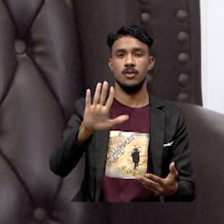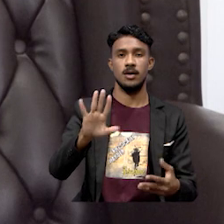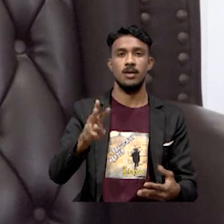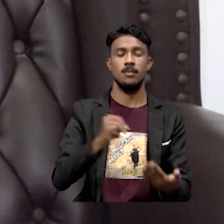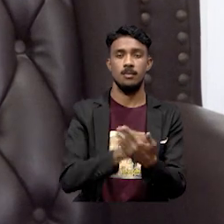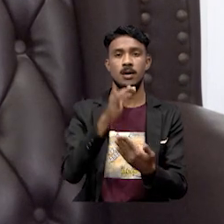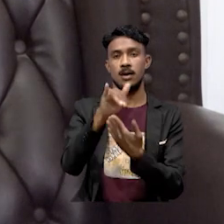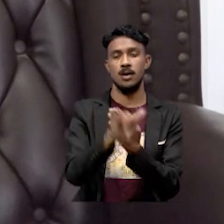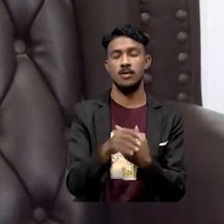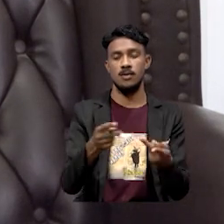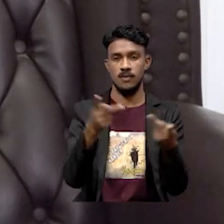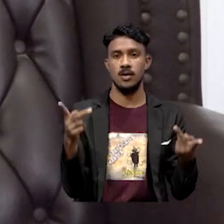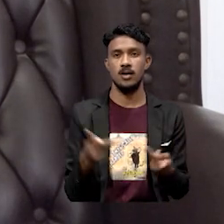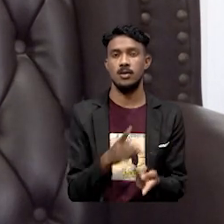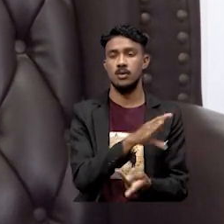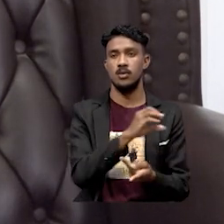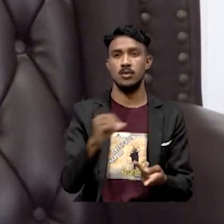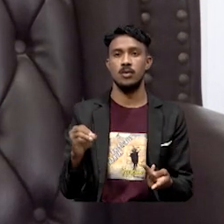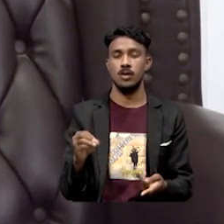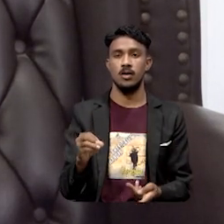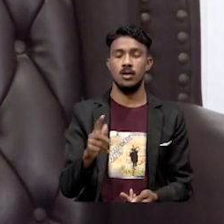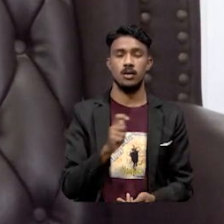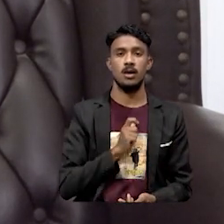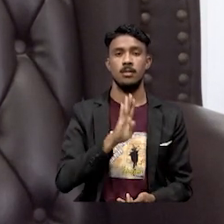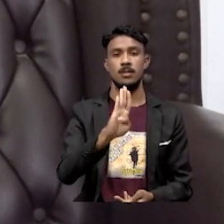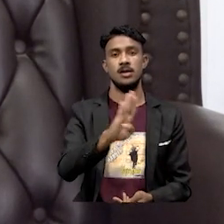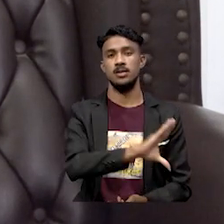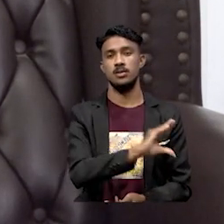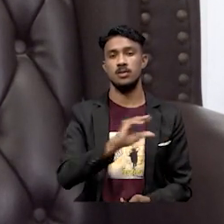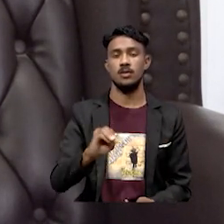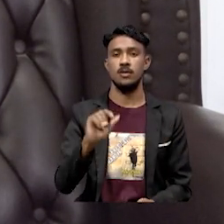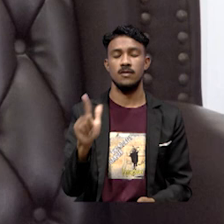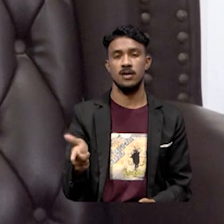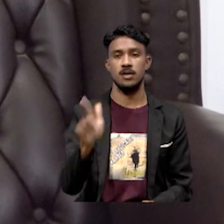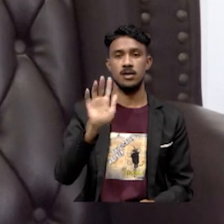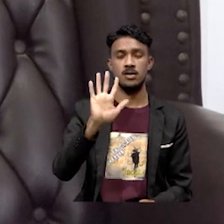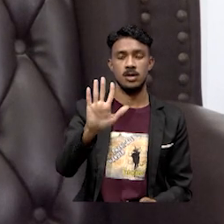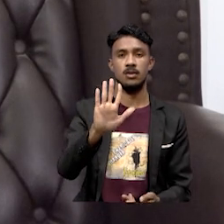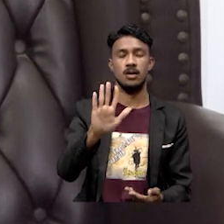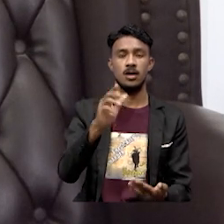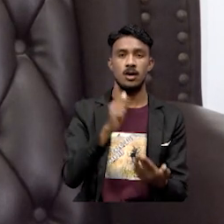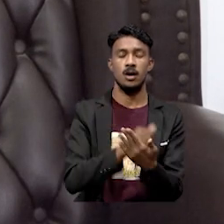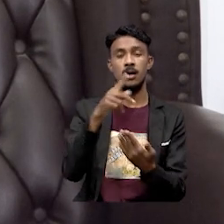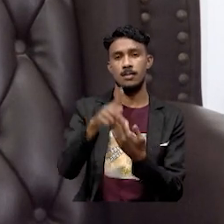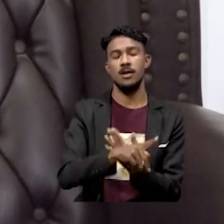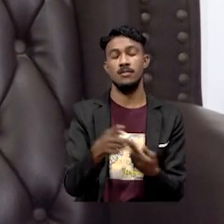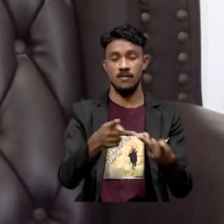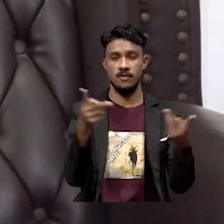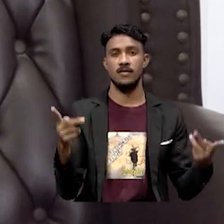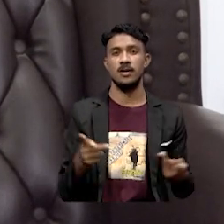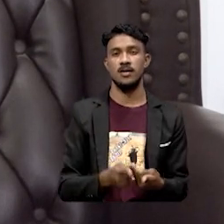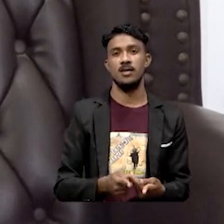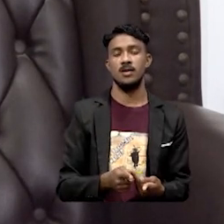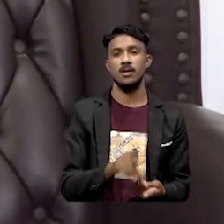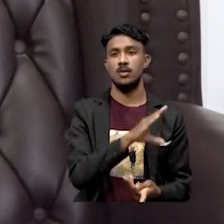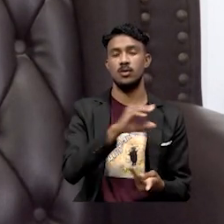Terminal Taibesi Mercado. O quinto, Rua 25 de Abril, Rusi Tokolai, mai ia